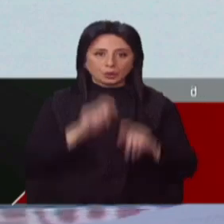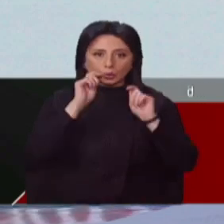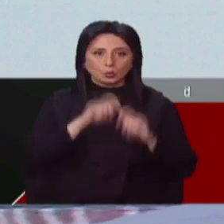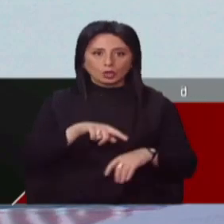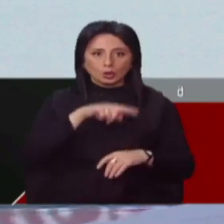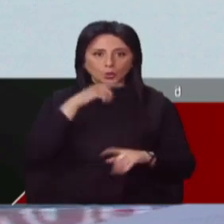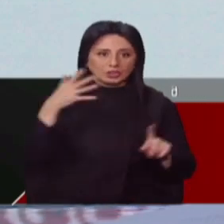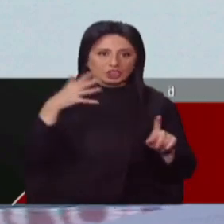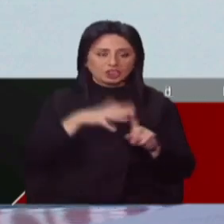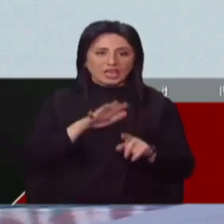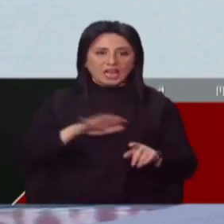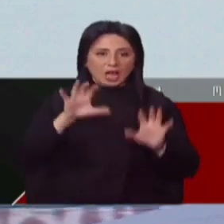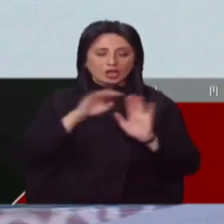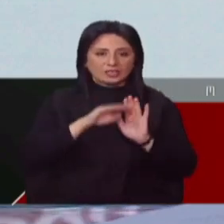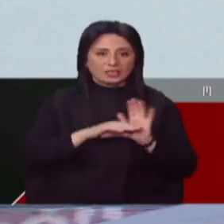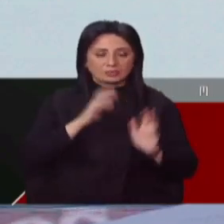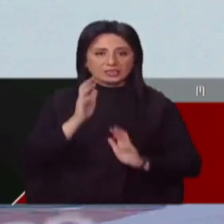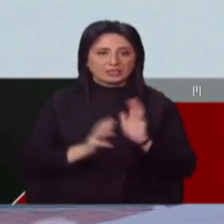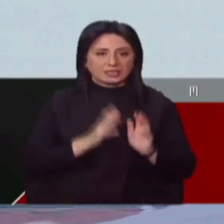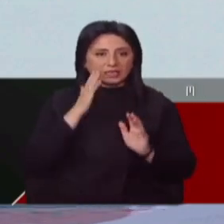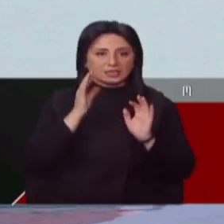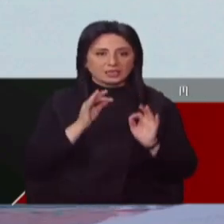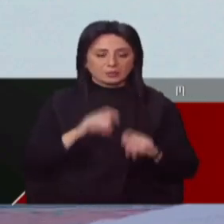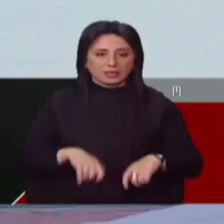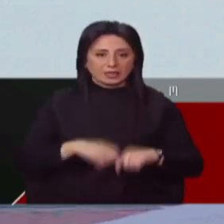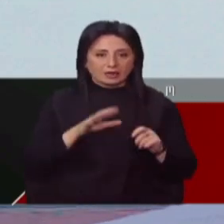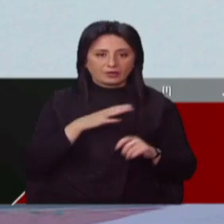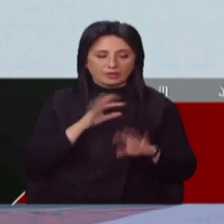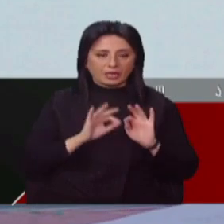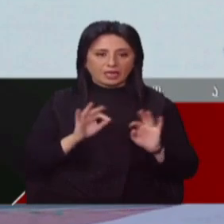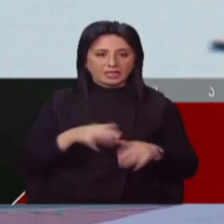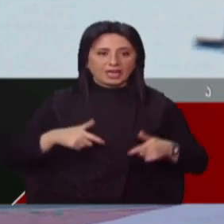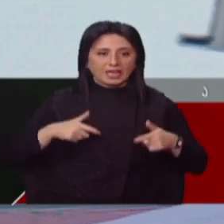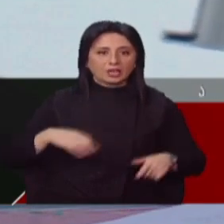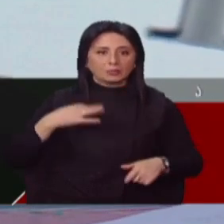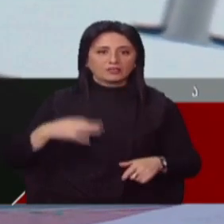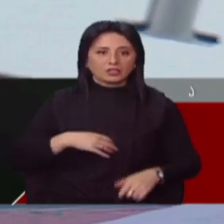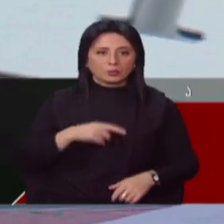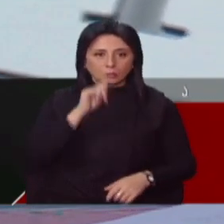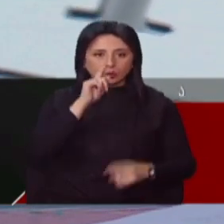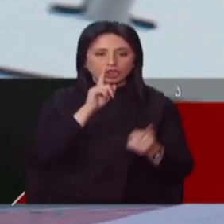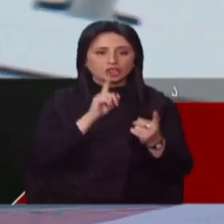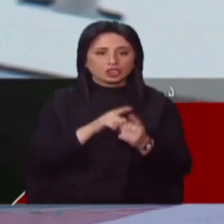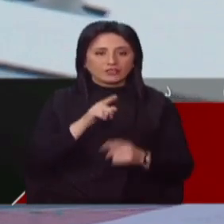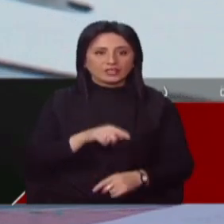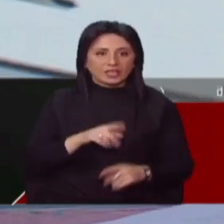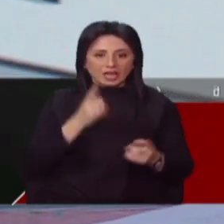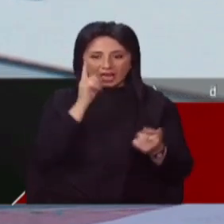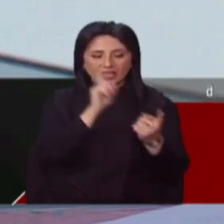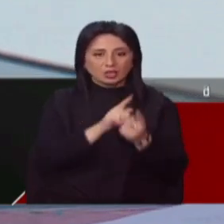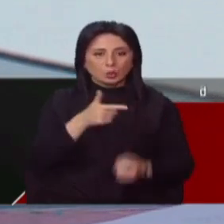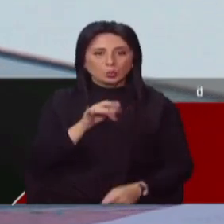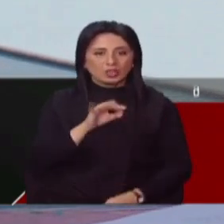Ukrainaში რუსეთის შეჭრა გაეროს წესდებისა და საერთაშორისო სამართლის დარღვევა იყო, განუცხადა გენერალურმა მდივანმა პუტინს შეხვედრაზე. აუდიენცია